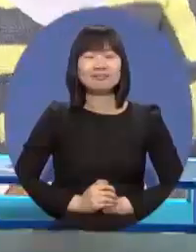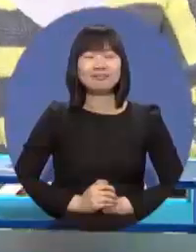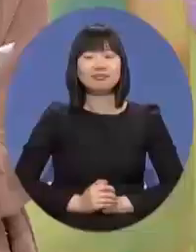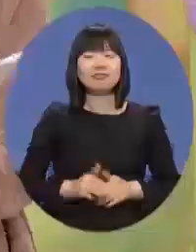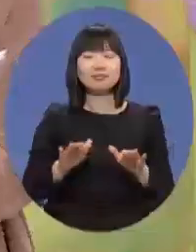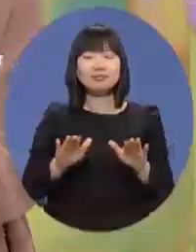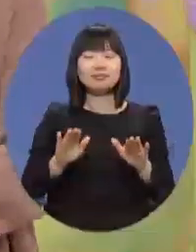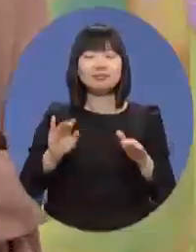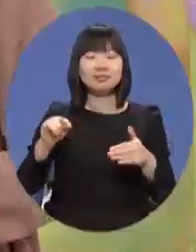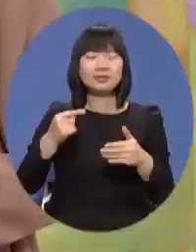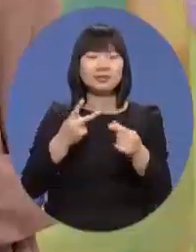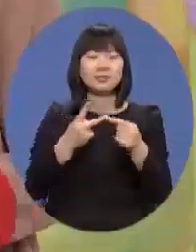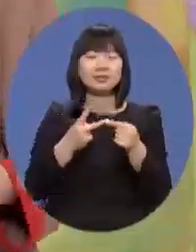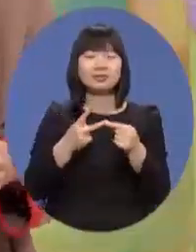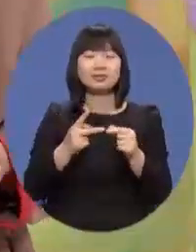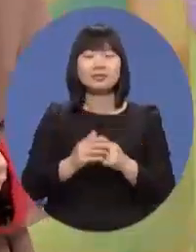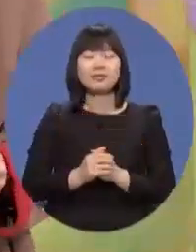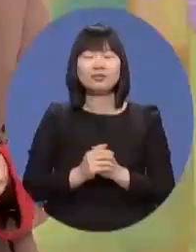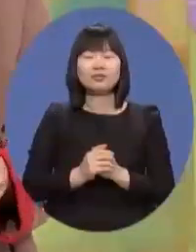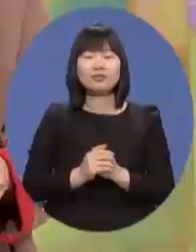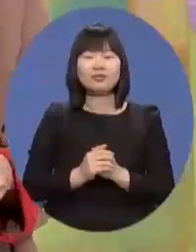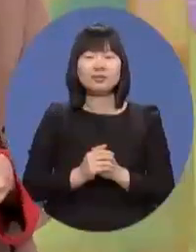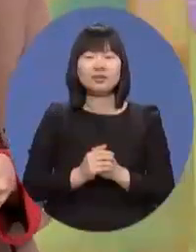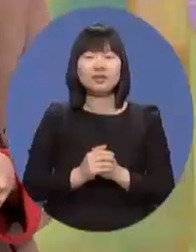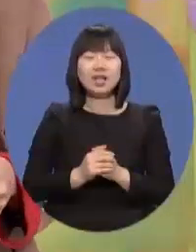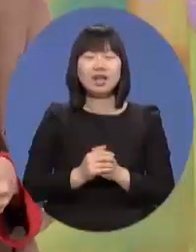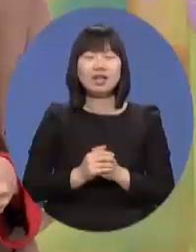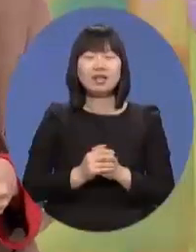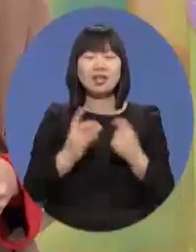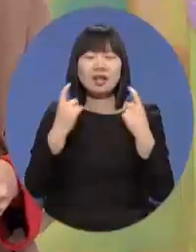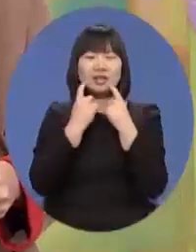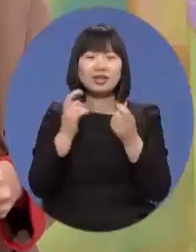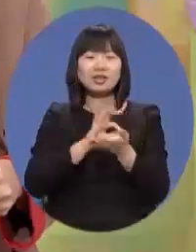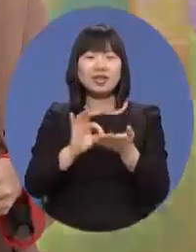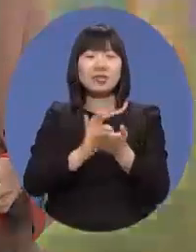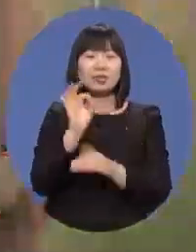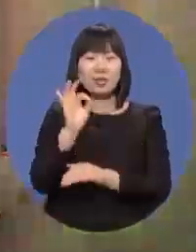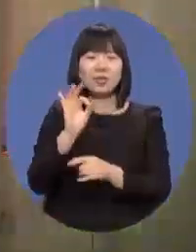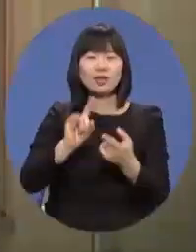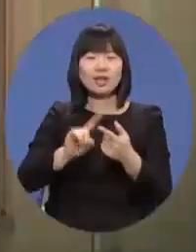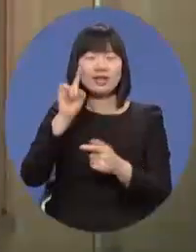자, 다음 두 번째죠? 네, 네, 용돈에 관한 스트레스입니다. 화면 보겠습니다.